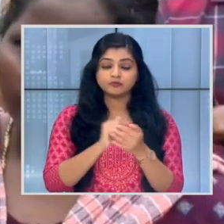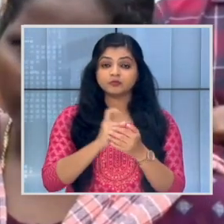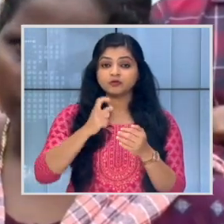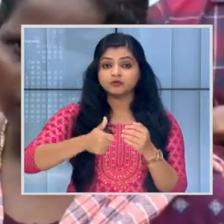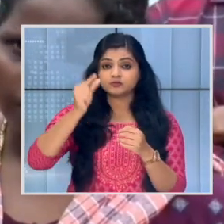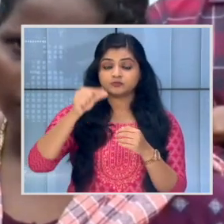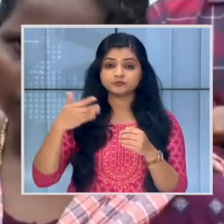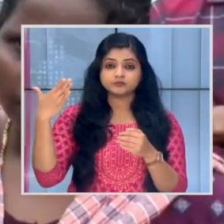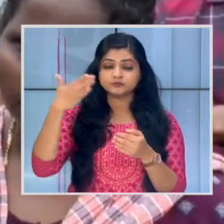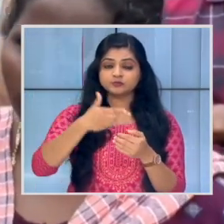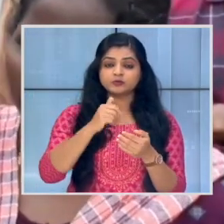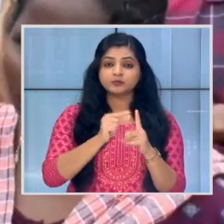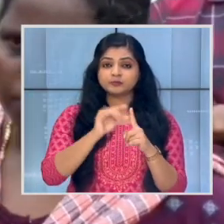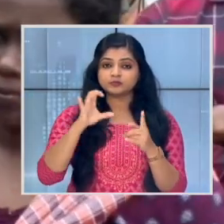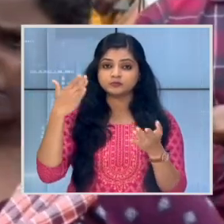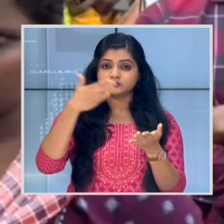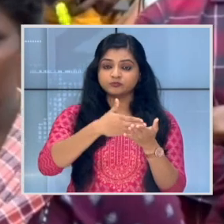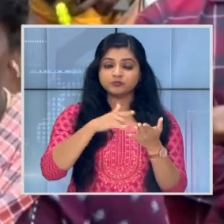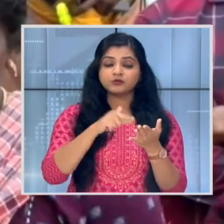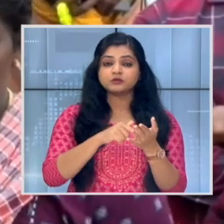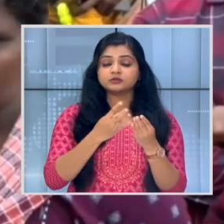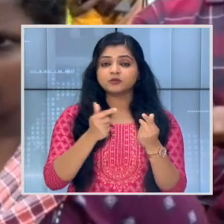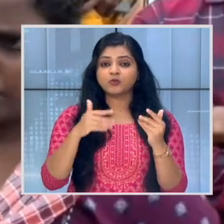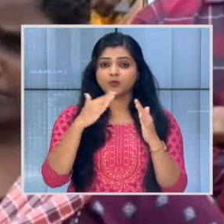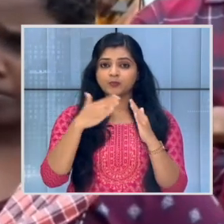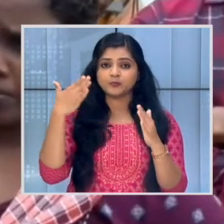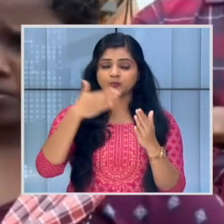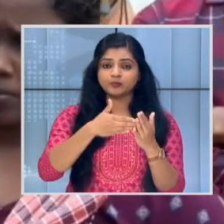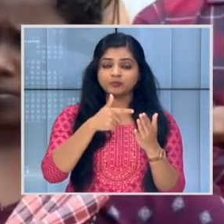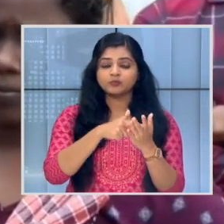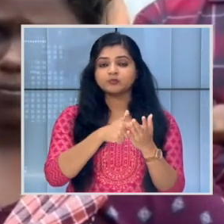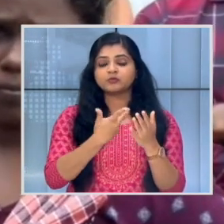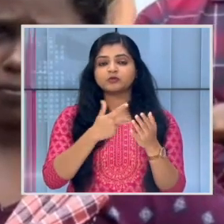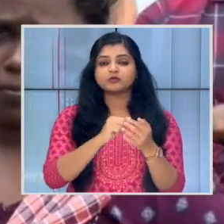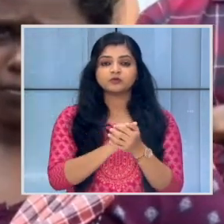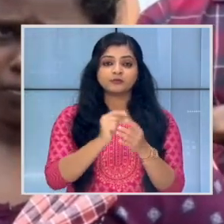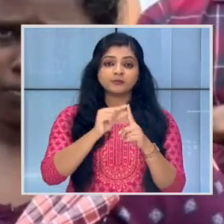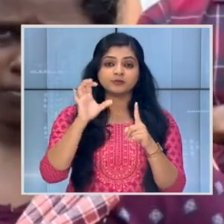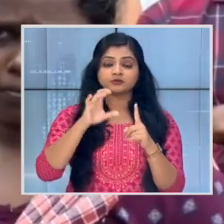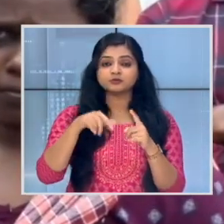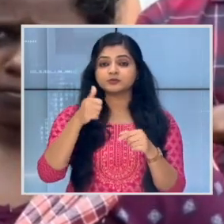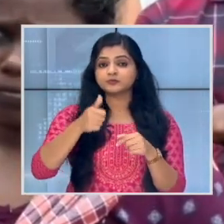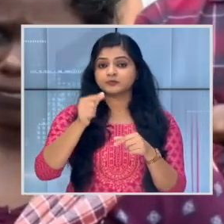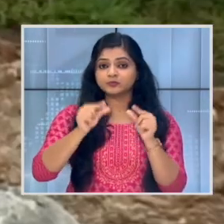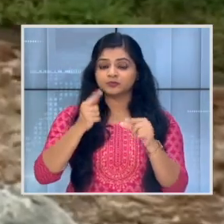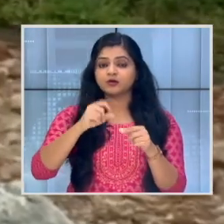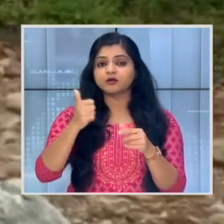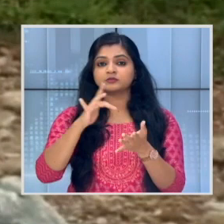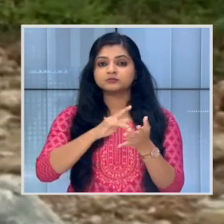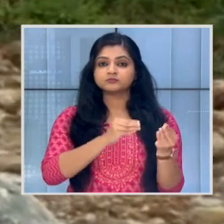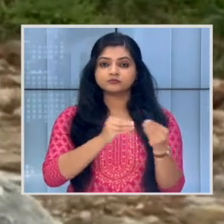ബളാൽ പഞ്ചായത്ത് വരെ വന്നു, പക്ഷെ ഏതോ വീടിൻ്റെ മുറ്റം പോയി എന്ന് പറഞ്ഞ് ആ ഭാഗത്തേക്കാണ് പഞ്ചായത്തുകാർ കൂട്ടിക്കൊണ്ടു പോയി എന്നാണ് ഞാൻ